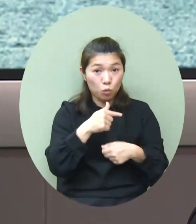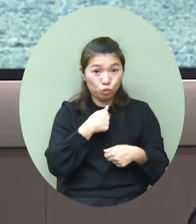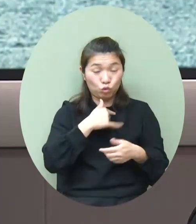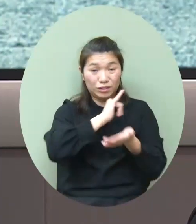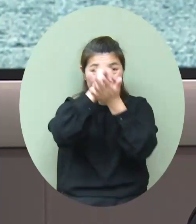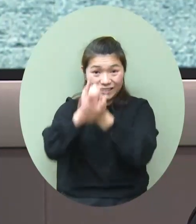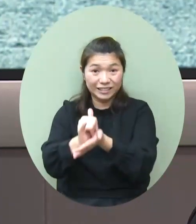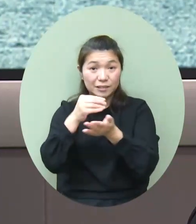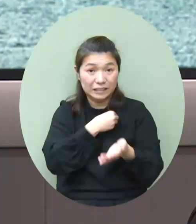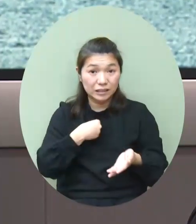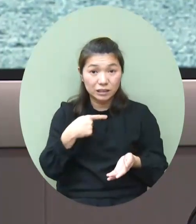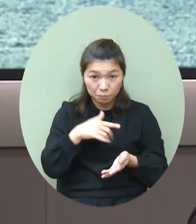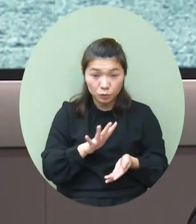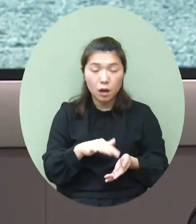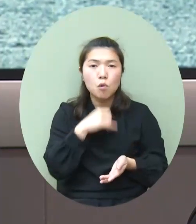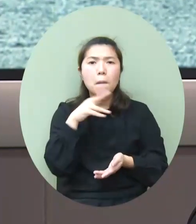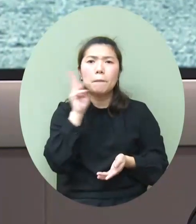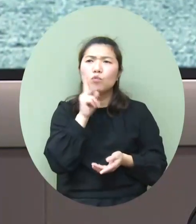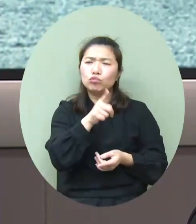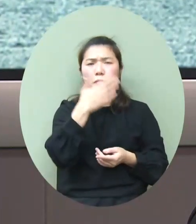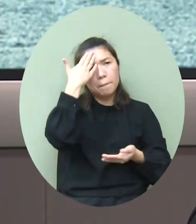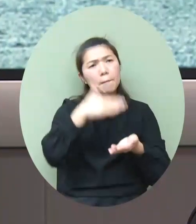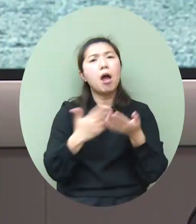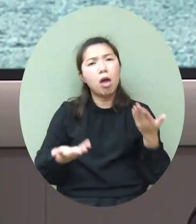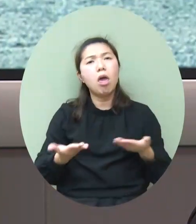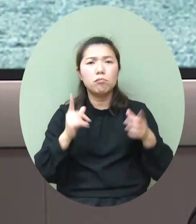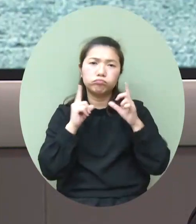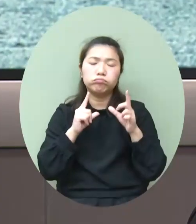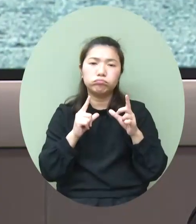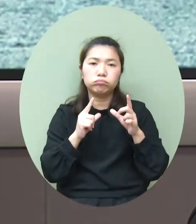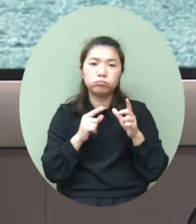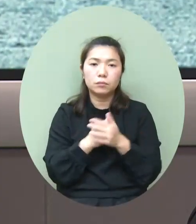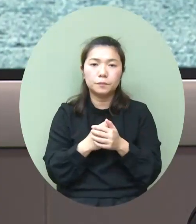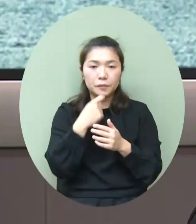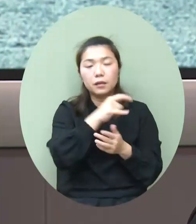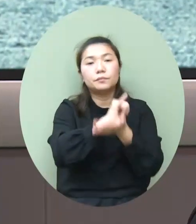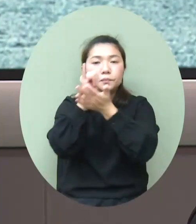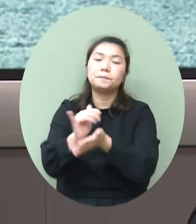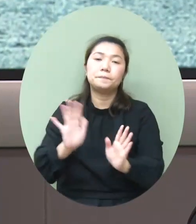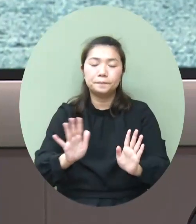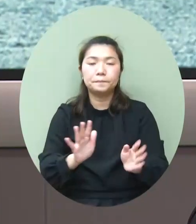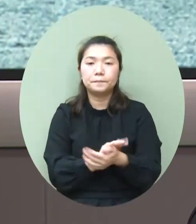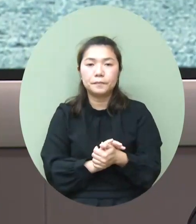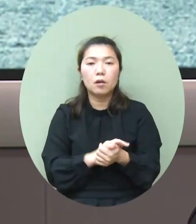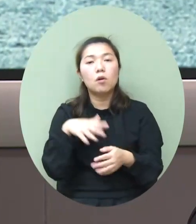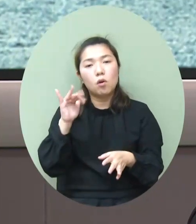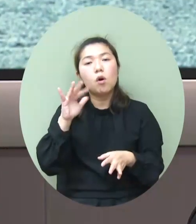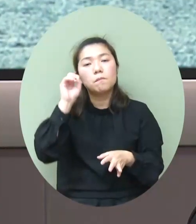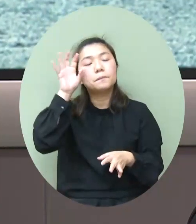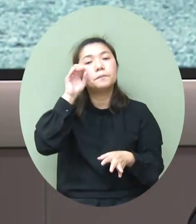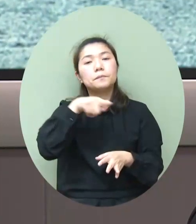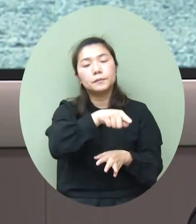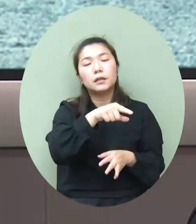测试阳性的院友是否需要入院治疗。如果院友的病情是轻微，